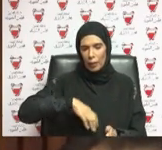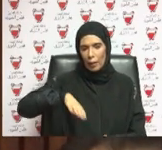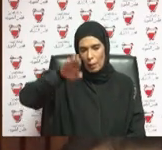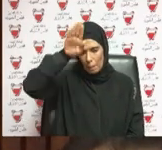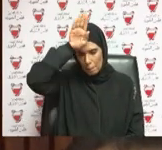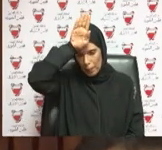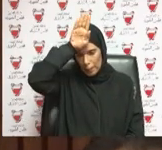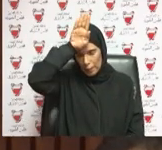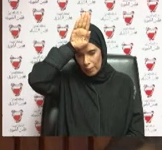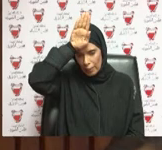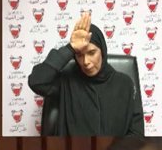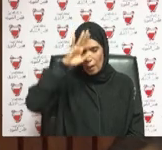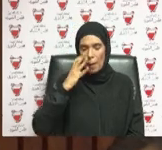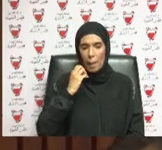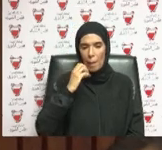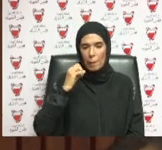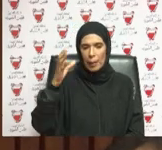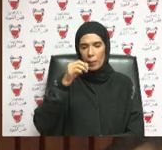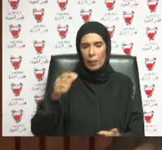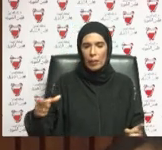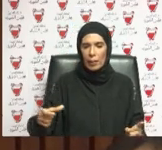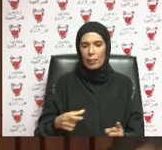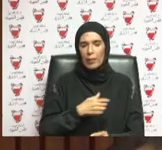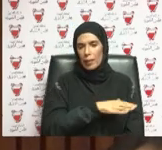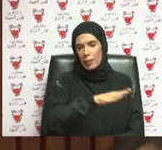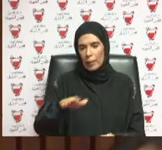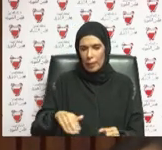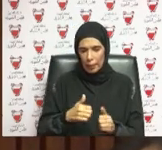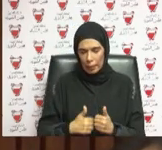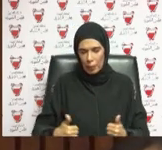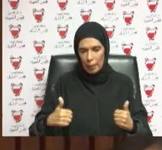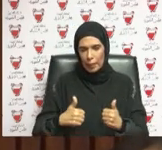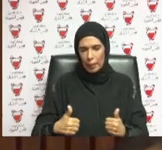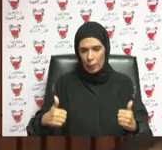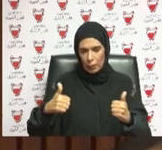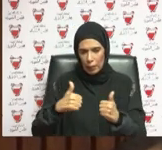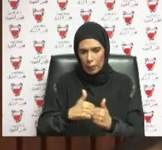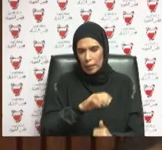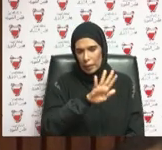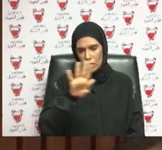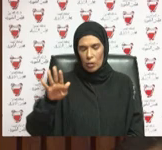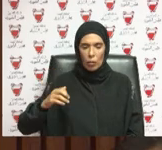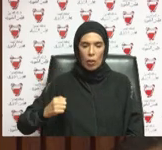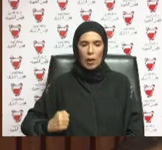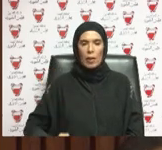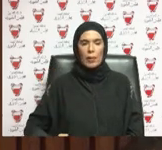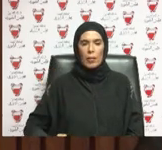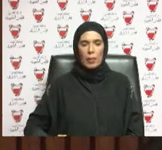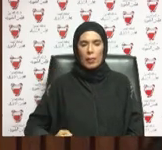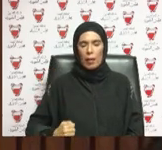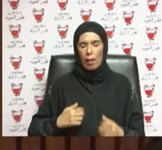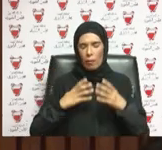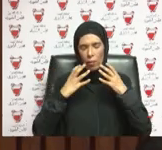الخليفة حفظه الله ورعاه، وجميع أفراد العائلة الحاكمة وشعب البحرين على فقيد